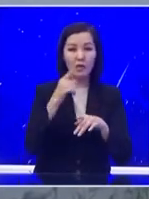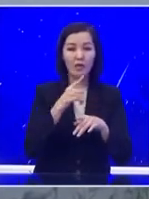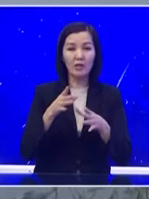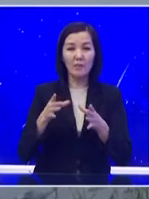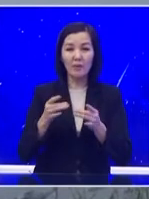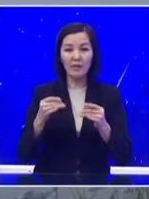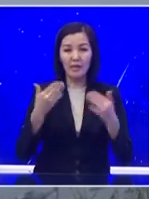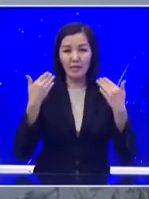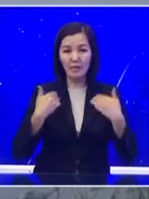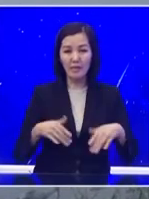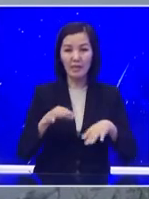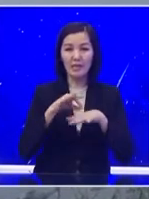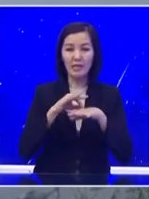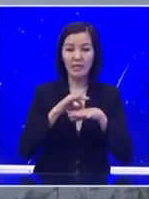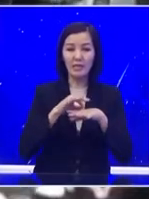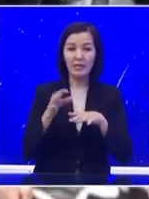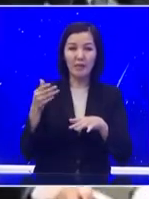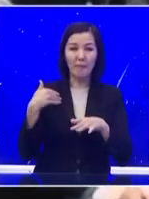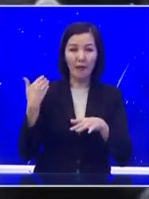балшығы дене терісіне де пайдалы.